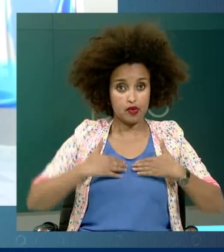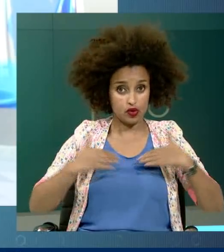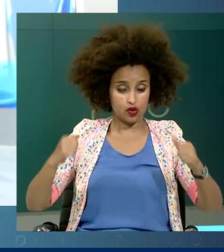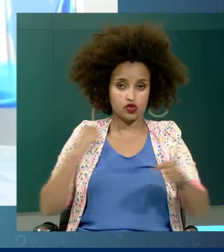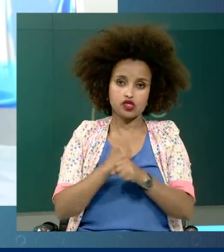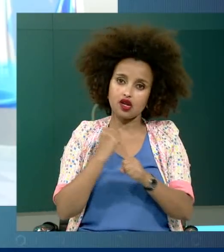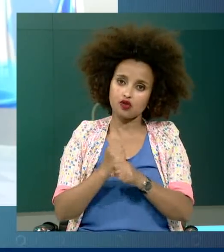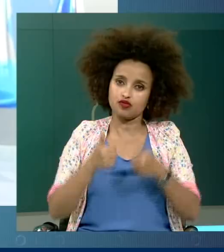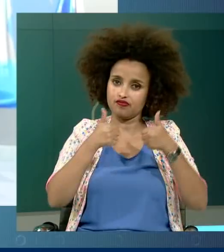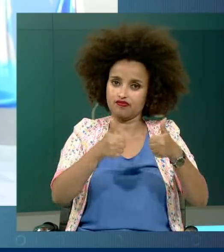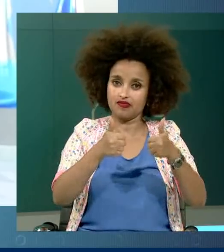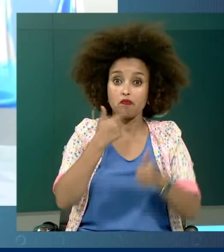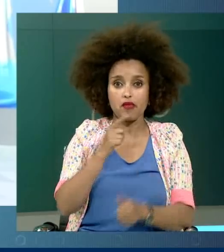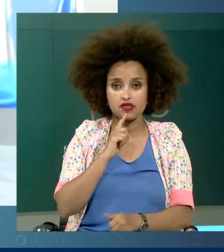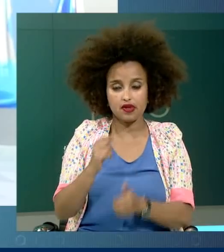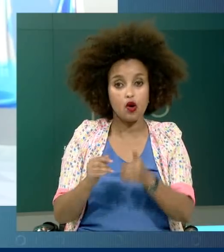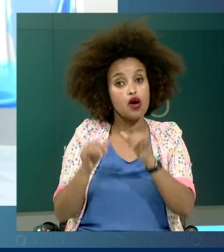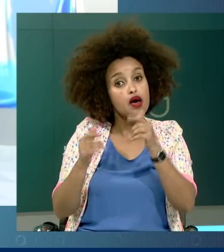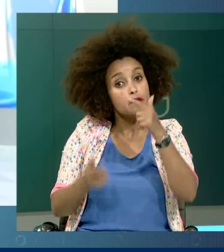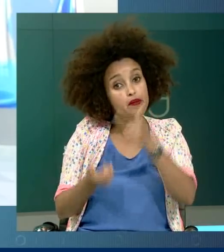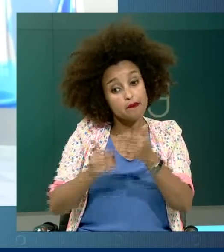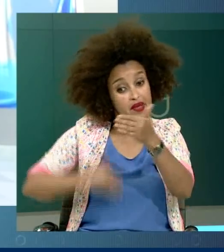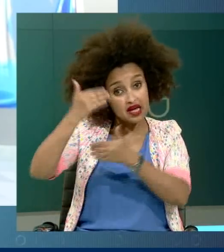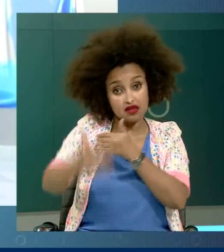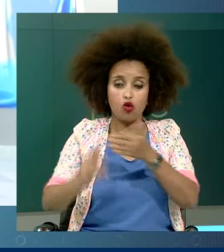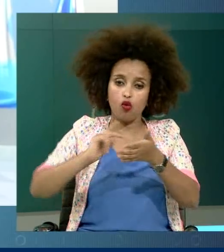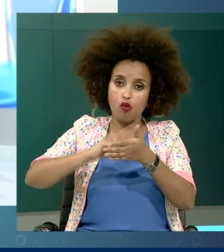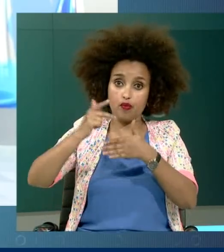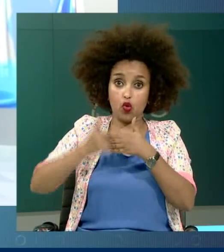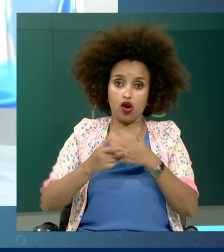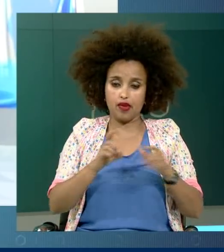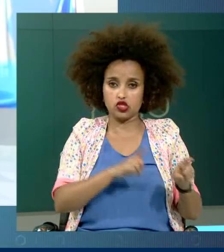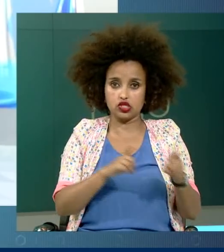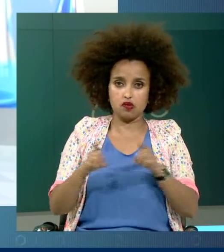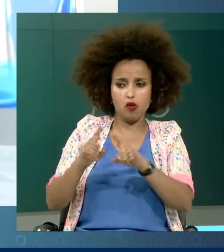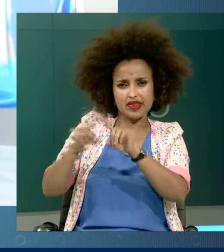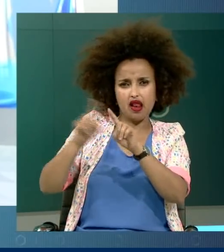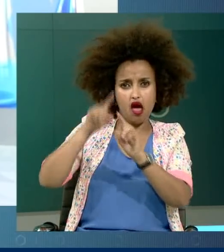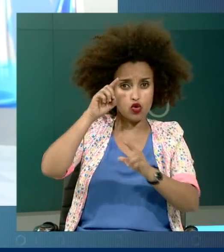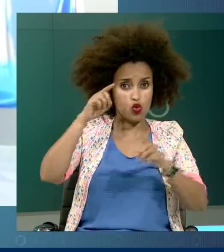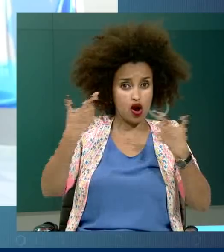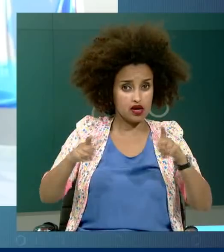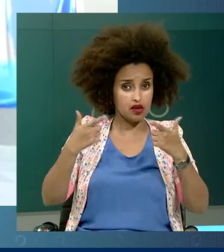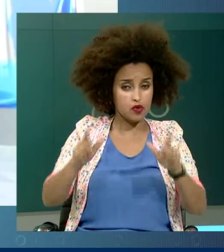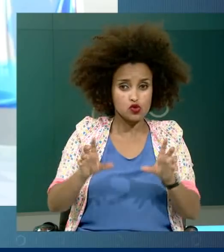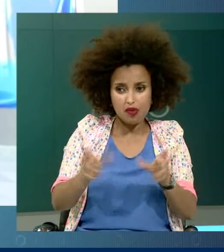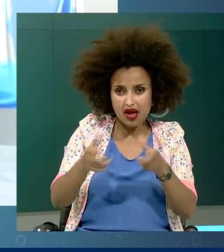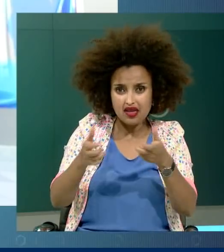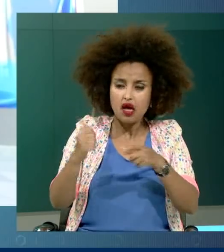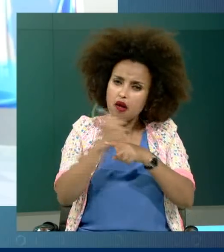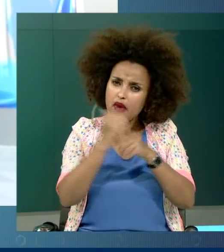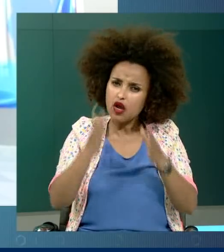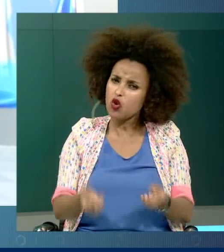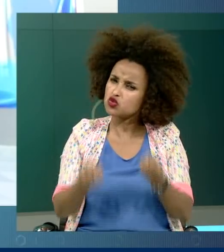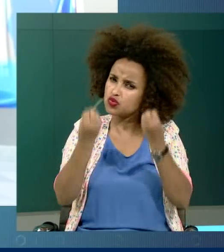ይበል የሚያሰኝ ነው። ወደ ተከታዩ መሰናዷችን ስናቀና በተለያዩ አጋጣሚዎች እንግዲህ የመገናኛ ብዙሃን ባለሙያዎች ብዙ